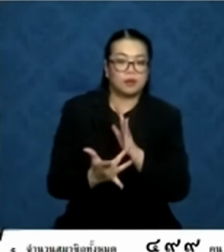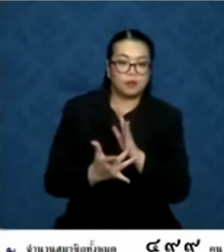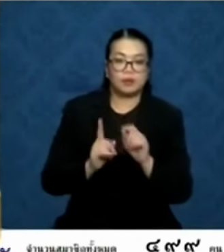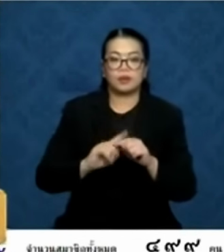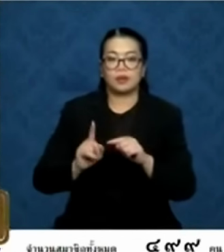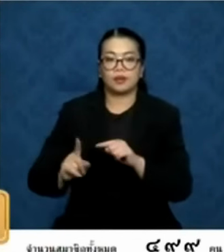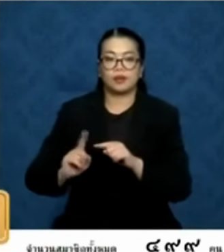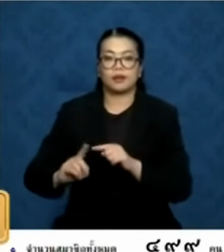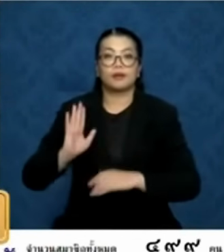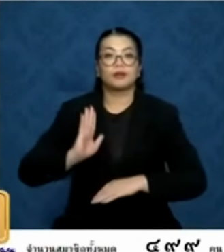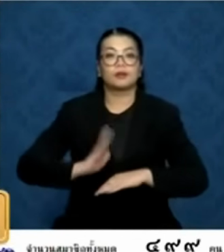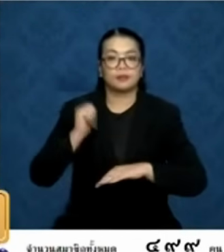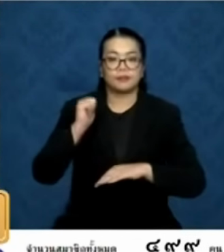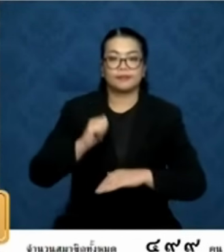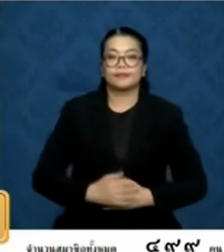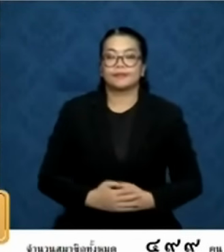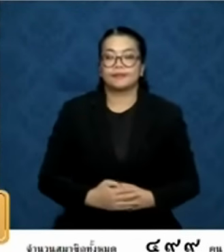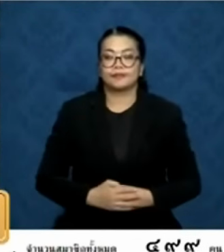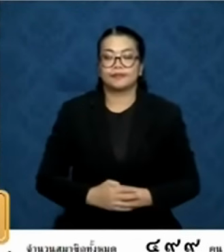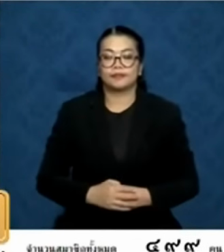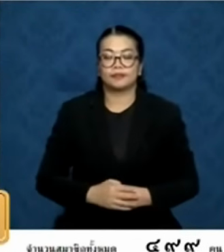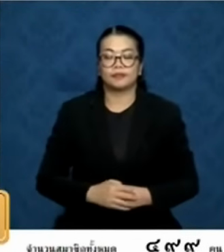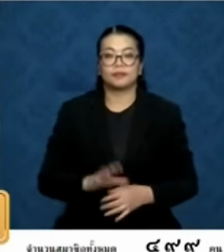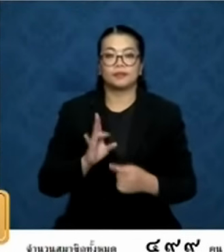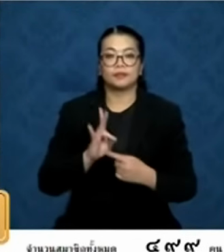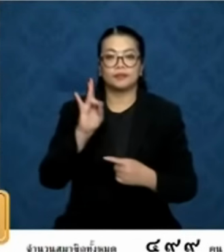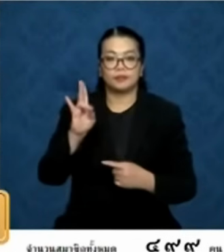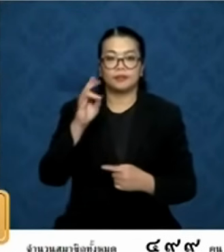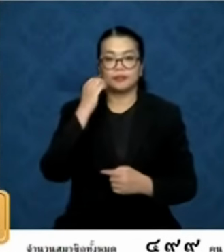ศอย่างมีประสิทธิภาพข้อ 7